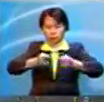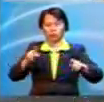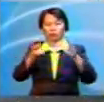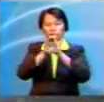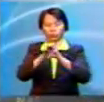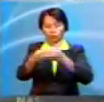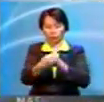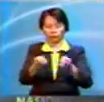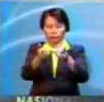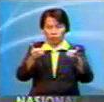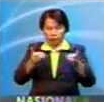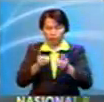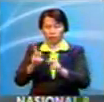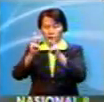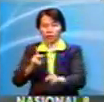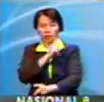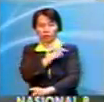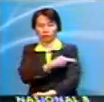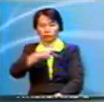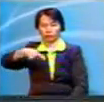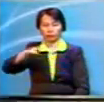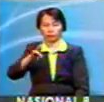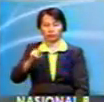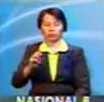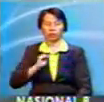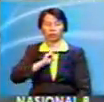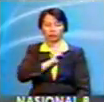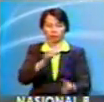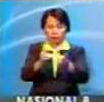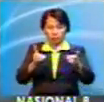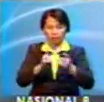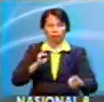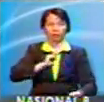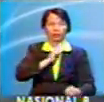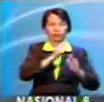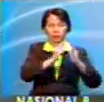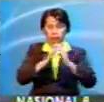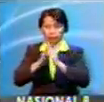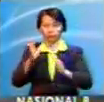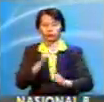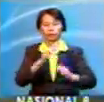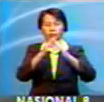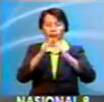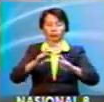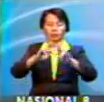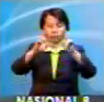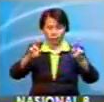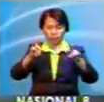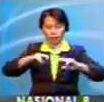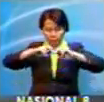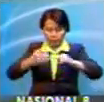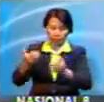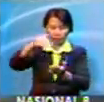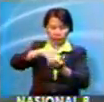seperti pejabat daerah, pihak berkuasa tempatan, majlis daerah, majlis bandaran dan bandaraya. Kajian